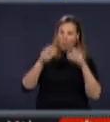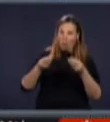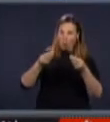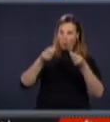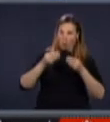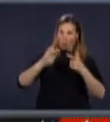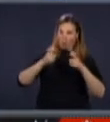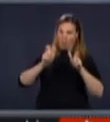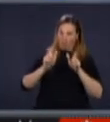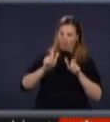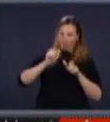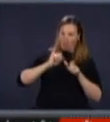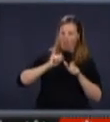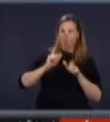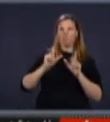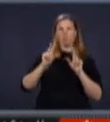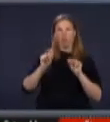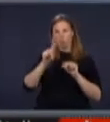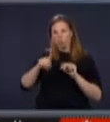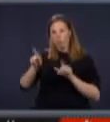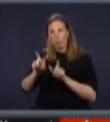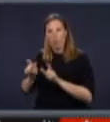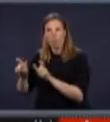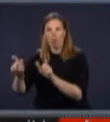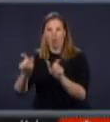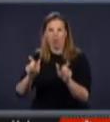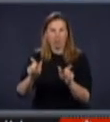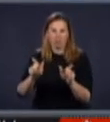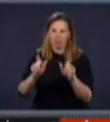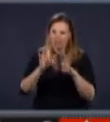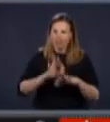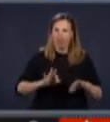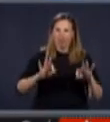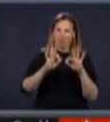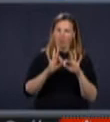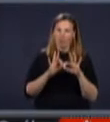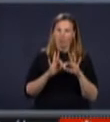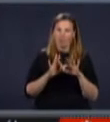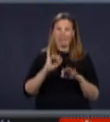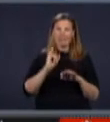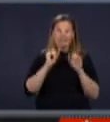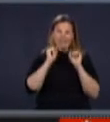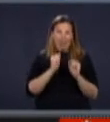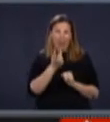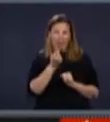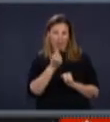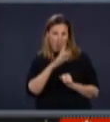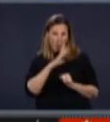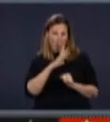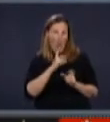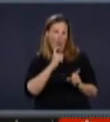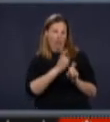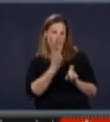partie de l'étiquette respiratoire, mais ça pourrait être aussi, à mon avis, correct que ceux qui peuvent s'en procurer se le procurent,